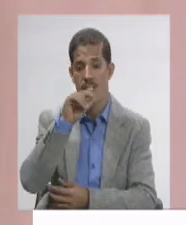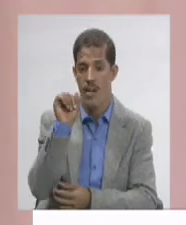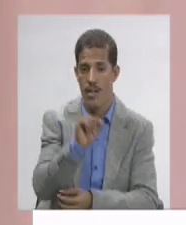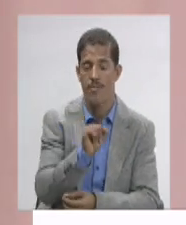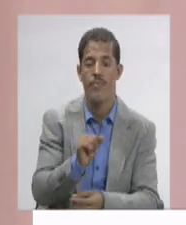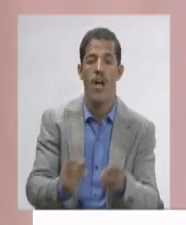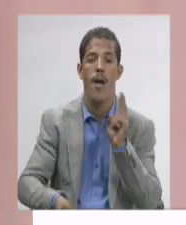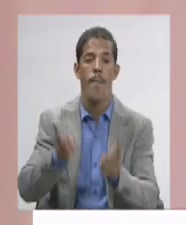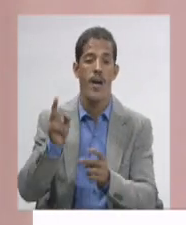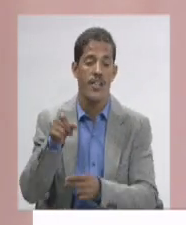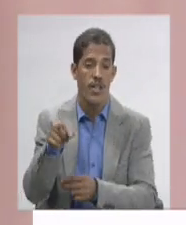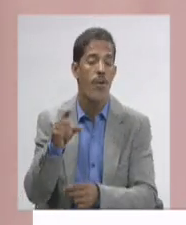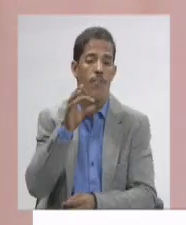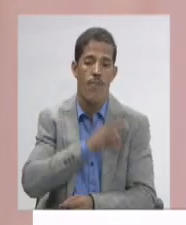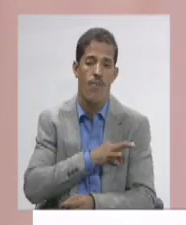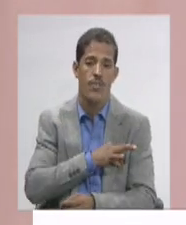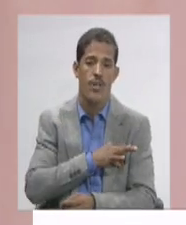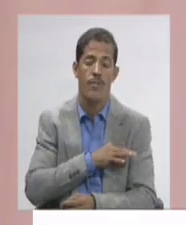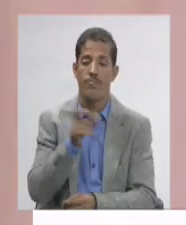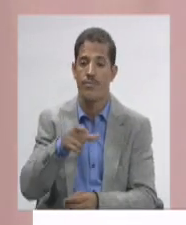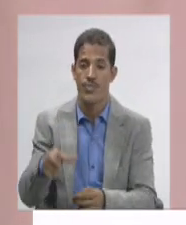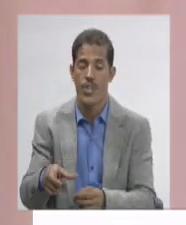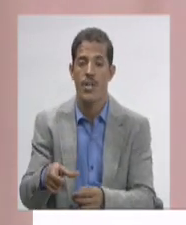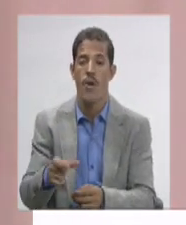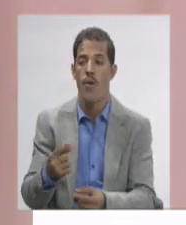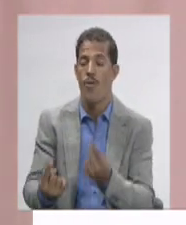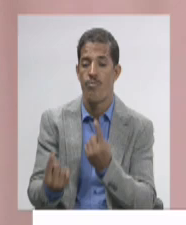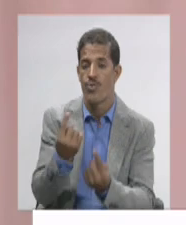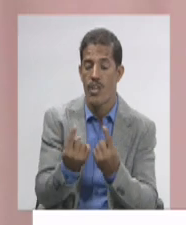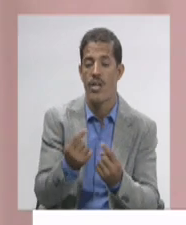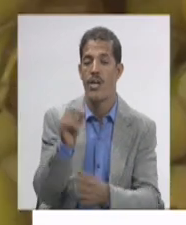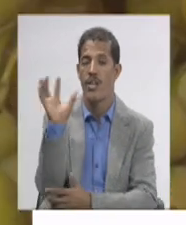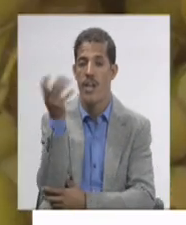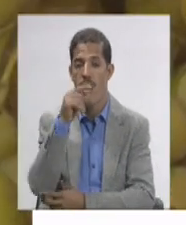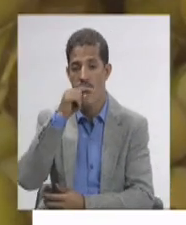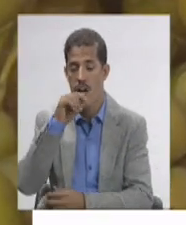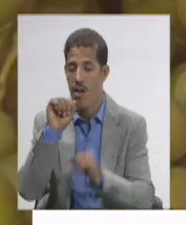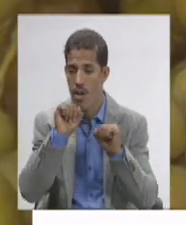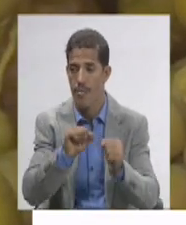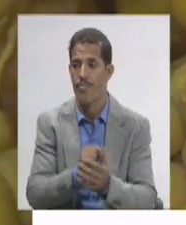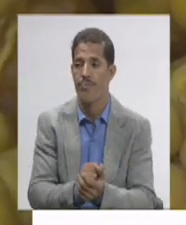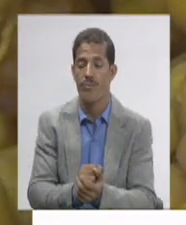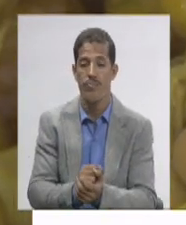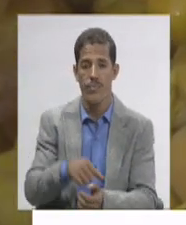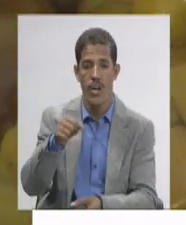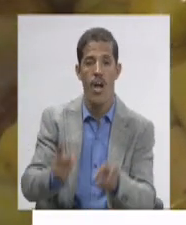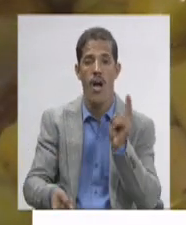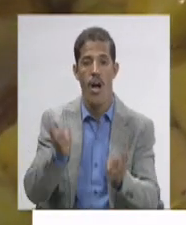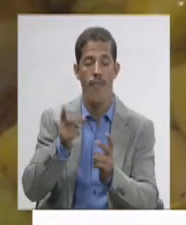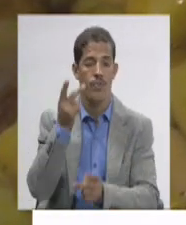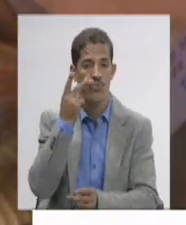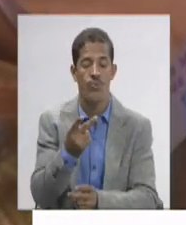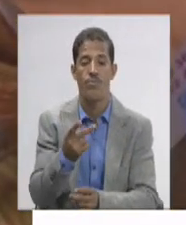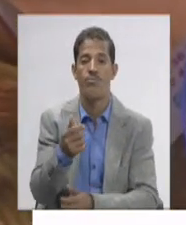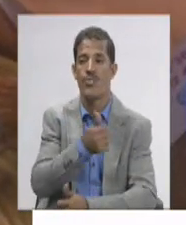يمثل فرصه لتسلط الضوء على جهود المسارعين في البلديه وابراز جوده منتوجهم ويقام هذا المهرجان من قبل وزاره الزراعه